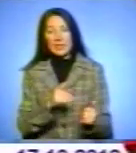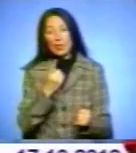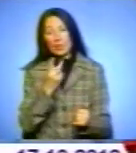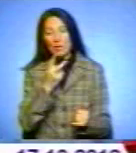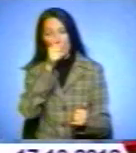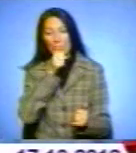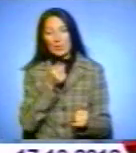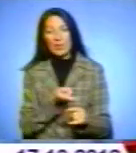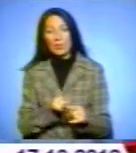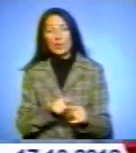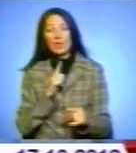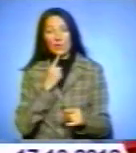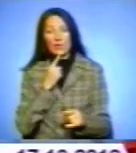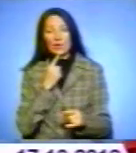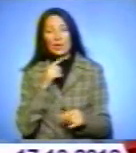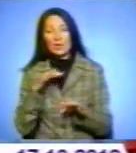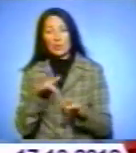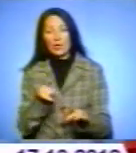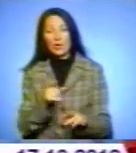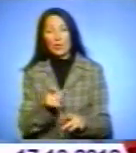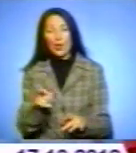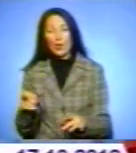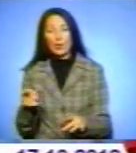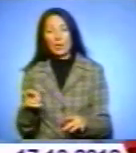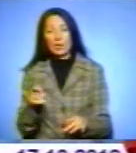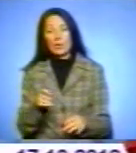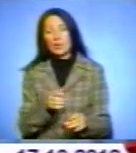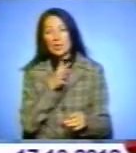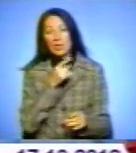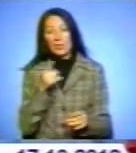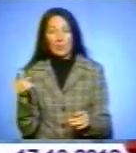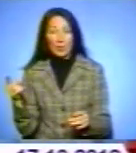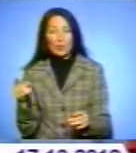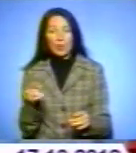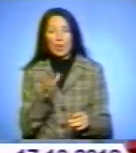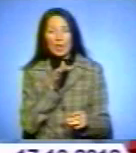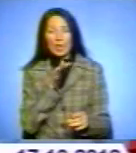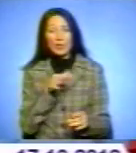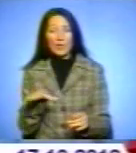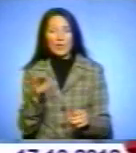це трудоємка справа. І тому люди за певний проміжок часу всі отримають